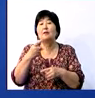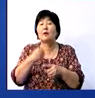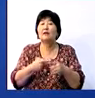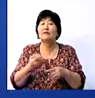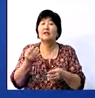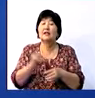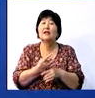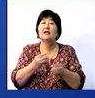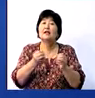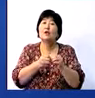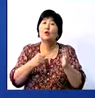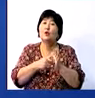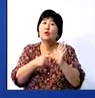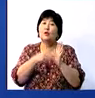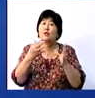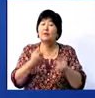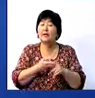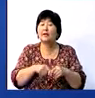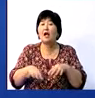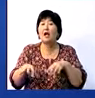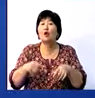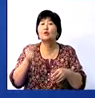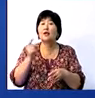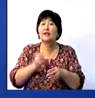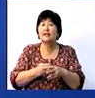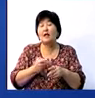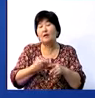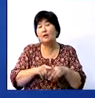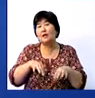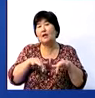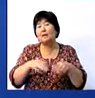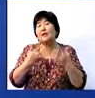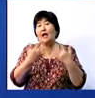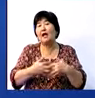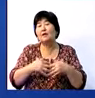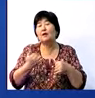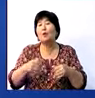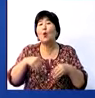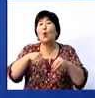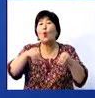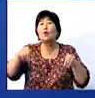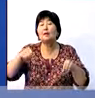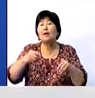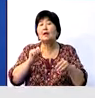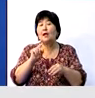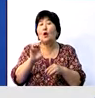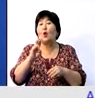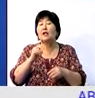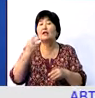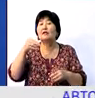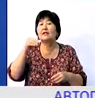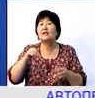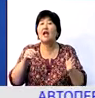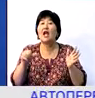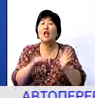до 7 дней и снизит коррупционные риски. Так, в текущем году проведена полная автоматизация по удобрениям. Подано онлайн 20 тысяч